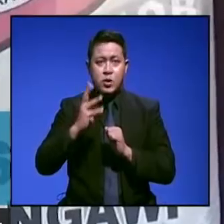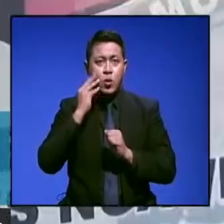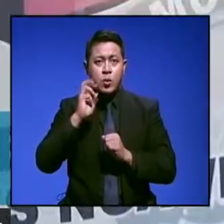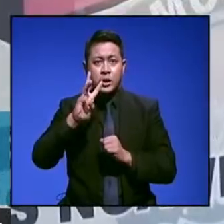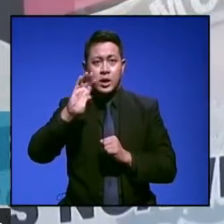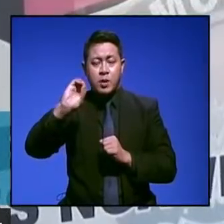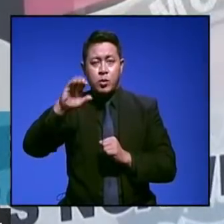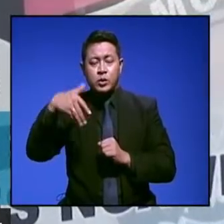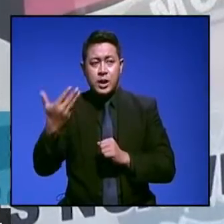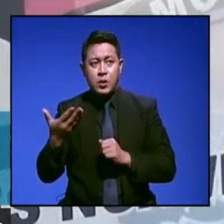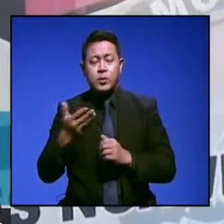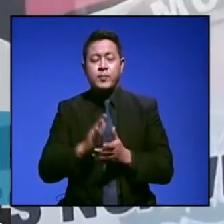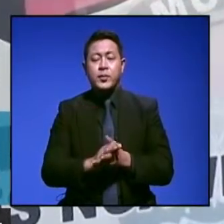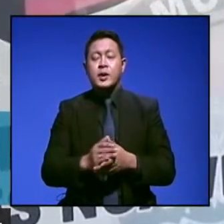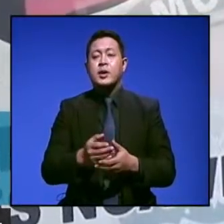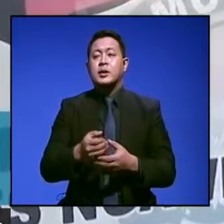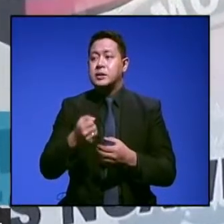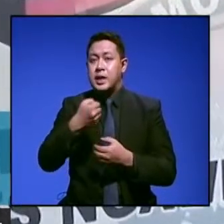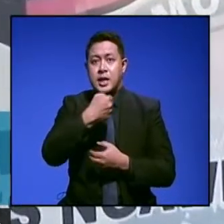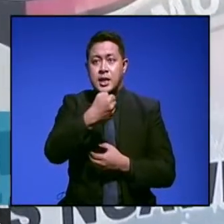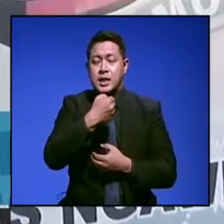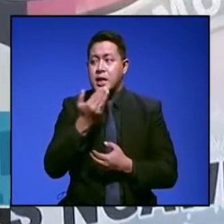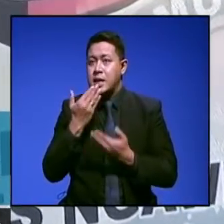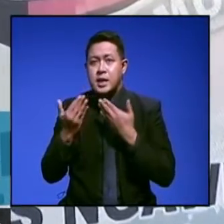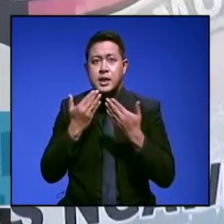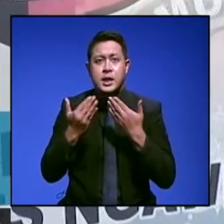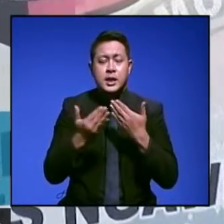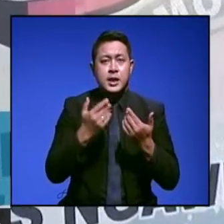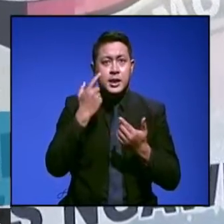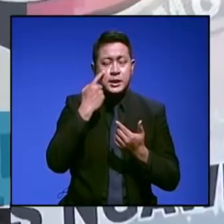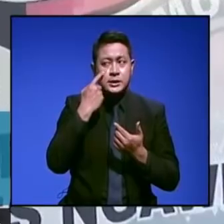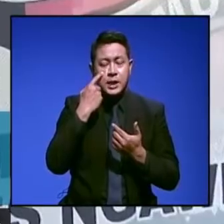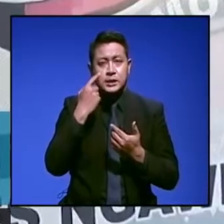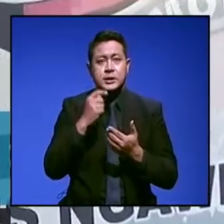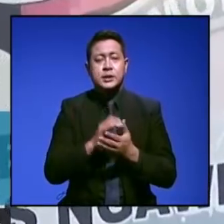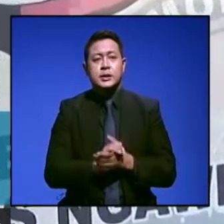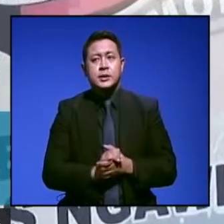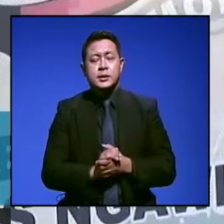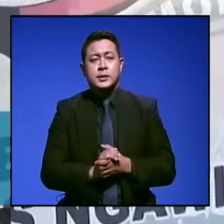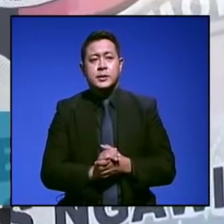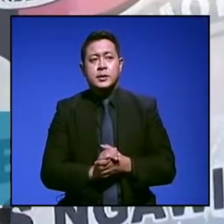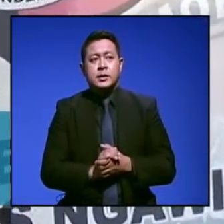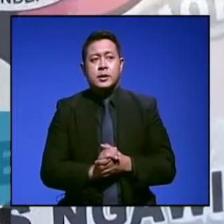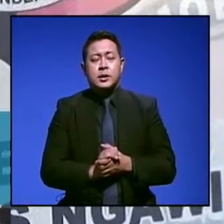Pangkur. Dari pemeriksaan saksi yang kita peroleh keterangan dari mereka semua, dari saksi yang ada, juga kita periksa, juga